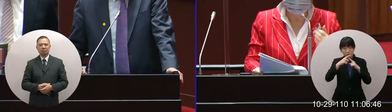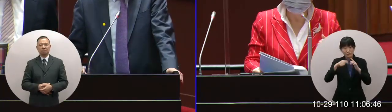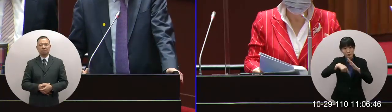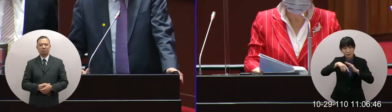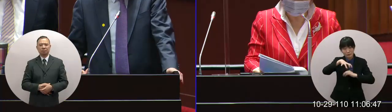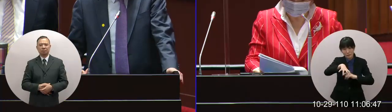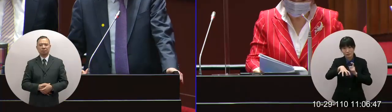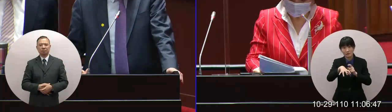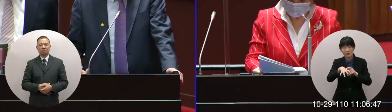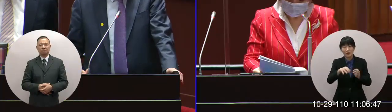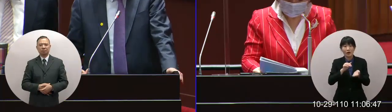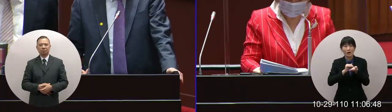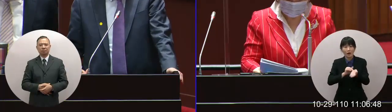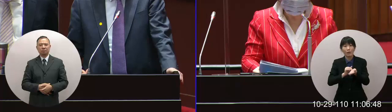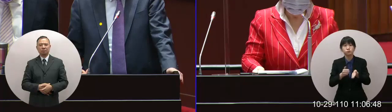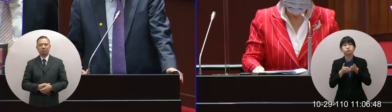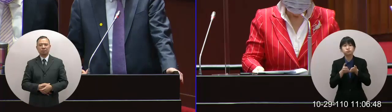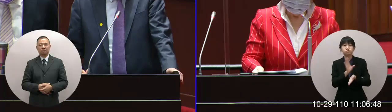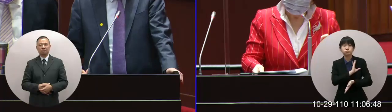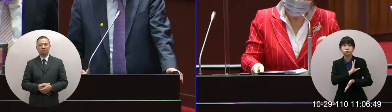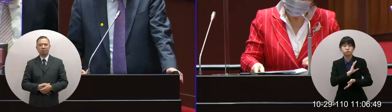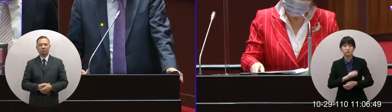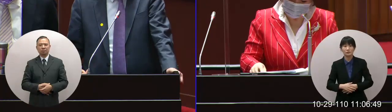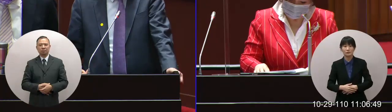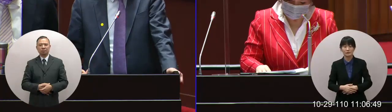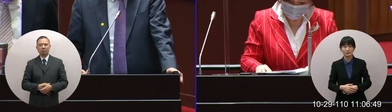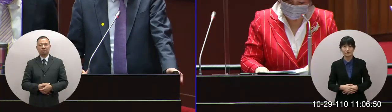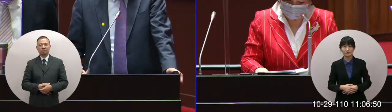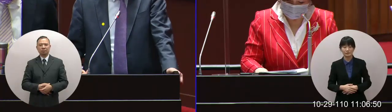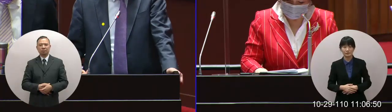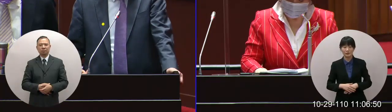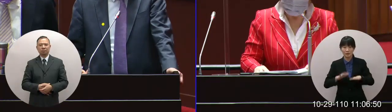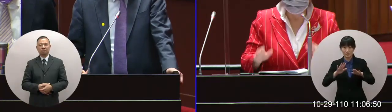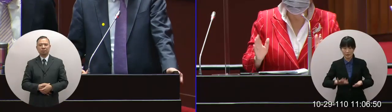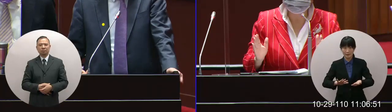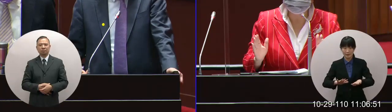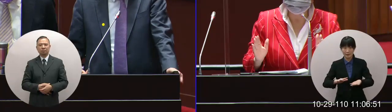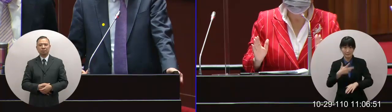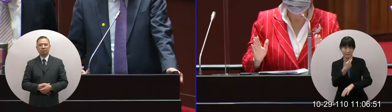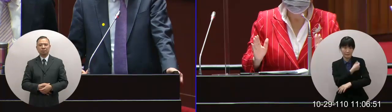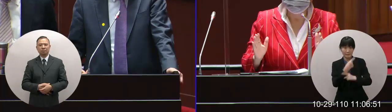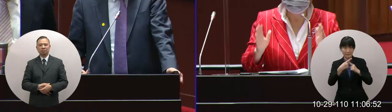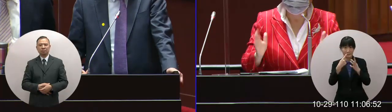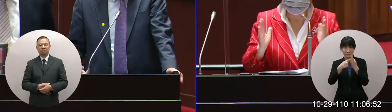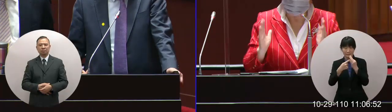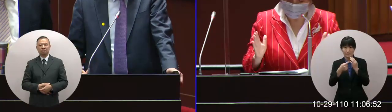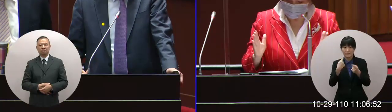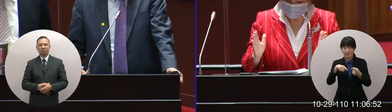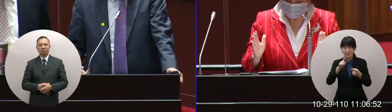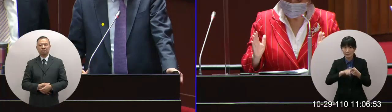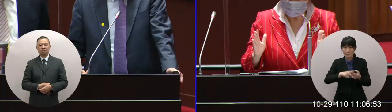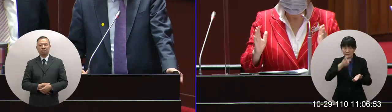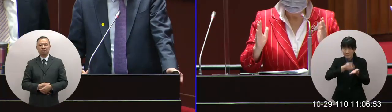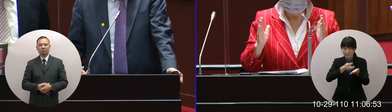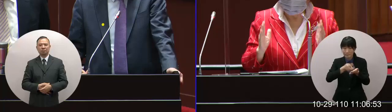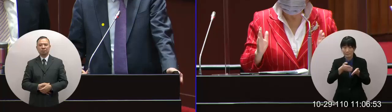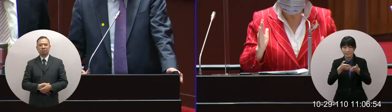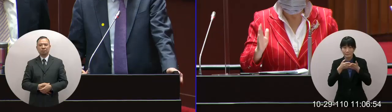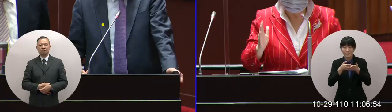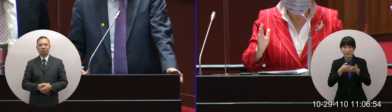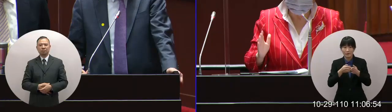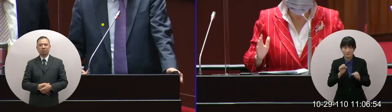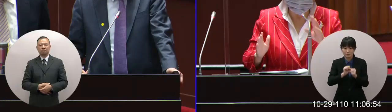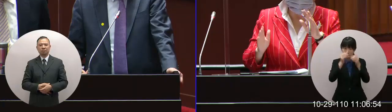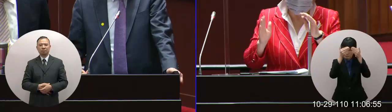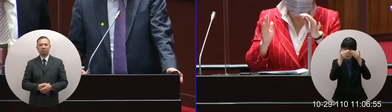到医疗资源。因此，在疫苗的覆盖率上，我们必须从严来